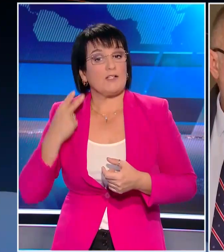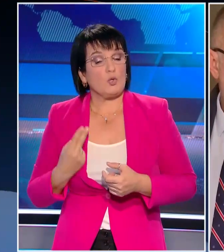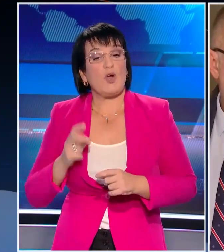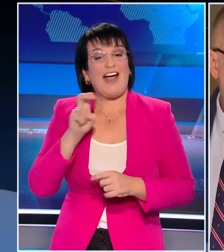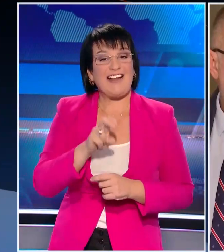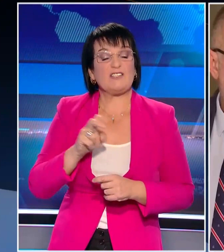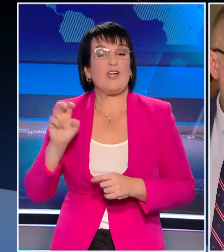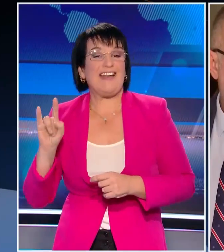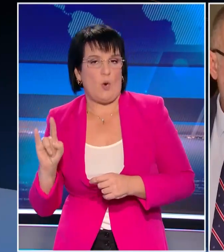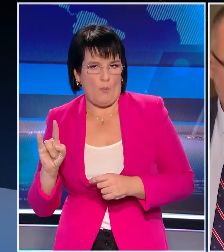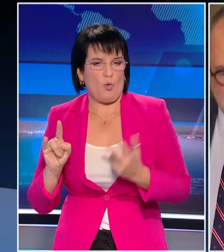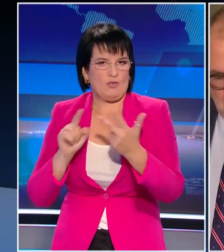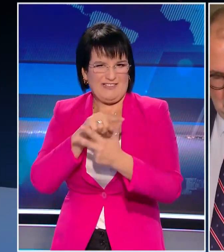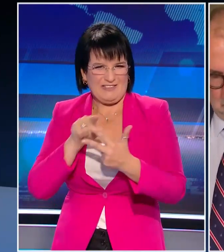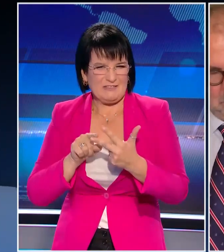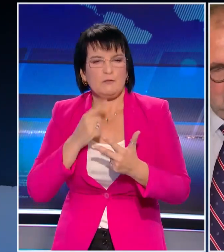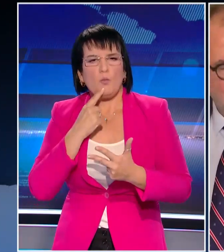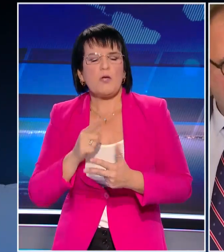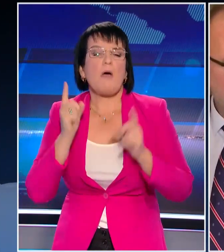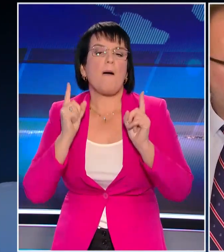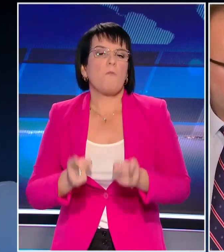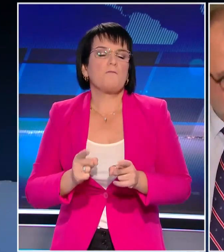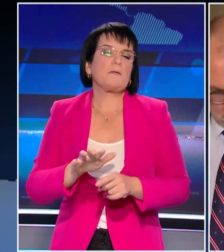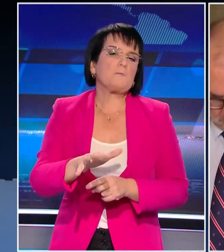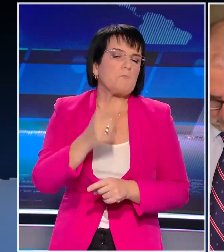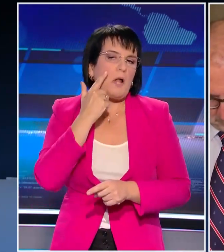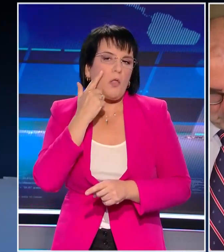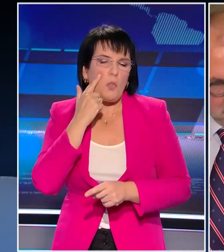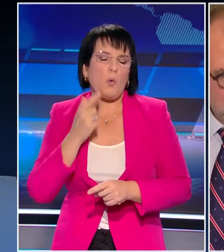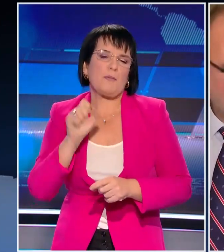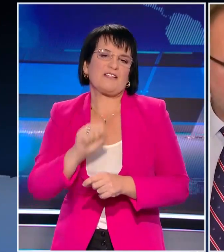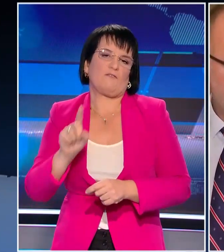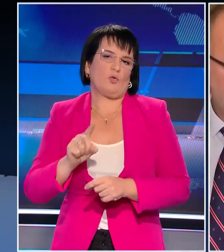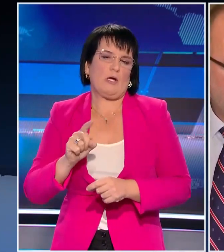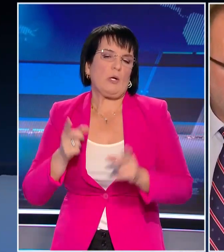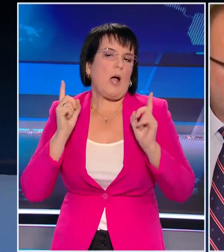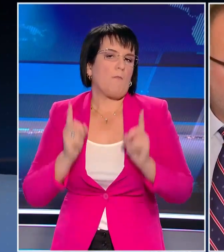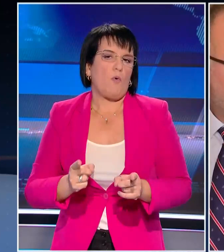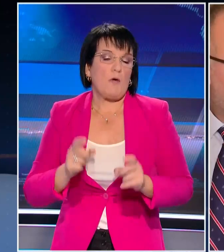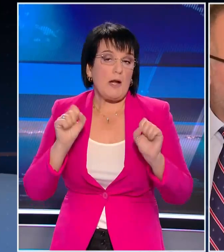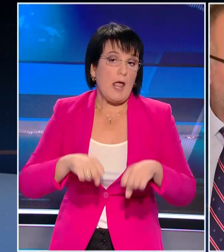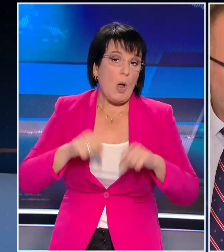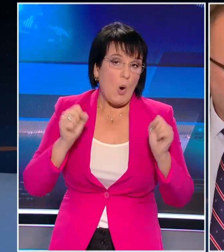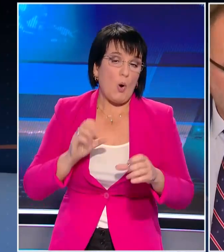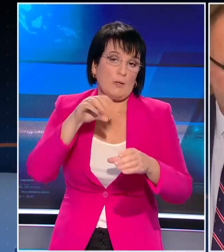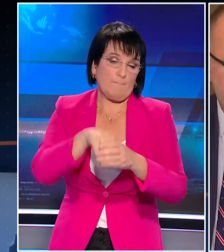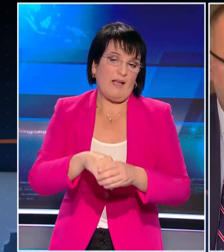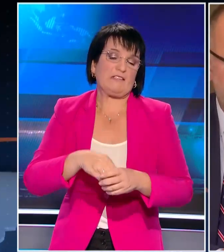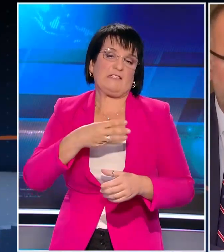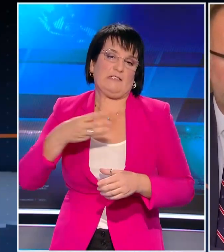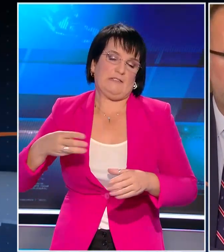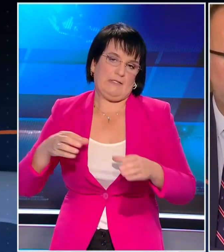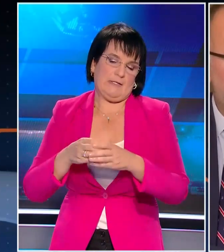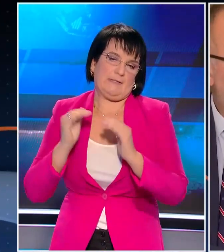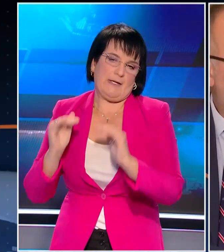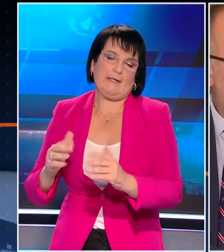Χαρή Τσιλιόπουλου, η οποία σταθμίζει αποφάσεις που πιθανότατα θα λάβει το Σαββατοκύριακο για το αν θα μείνει ή αν θα αποχωρήσει από